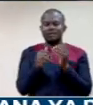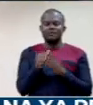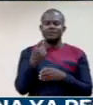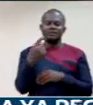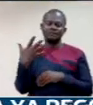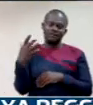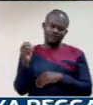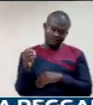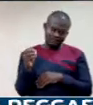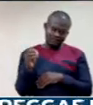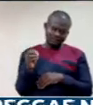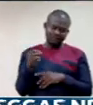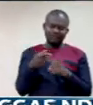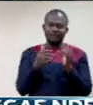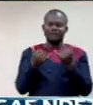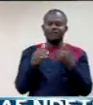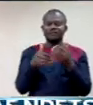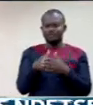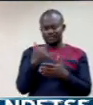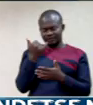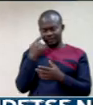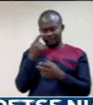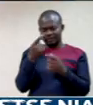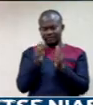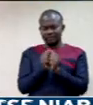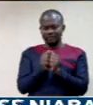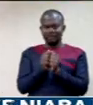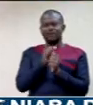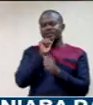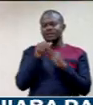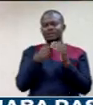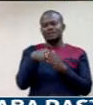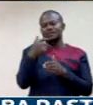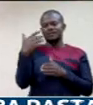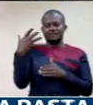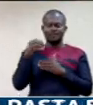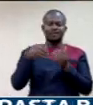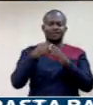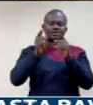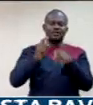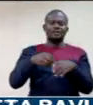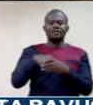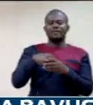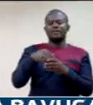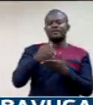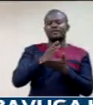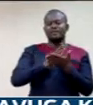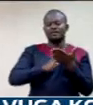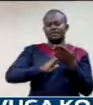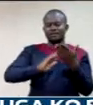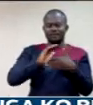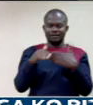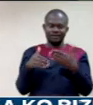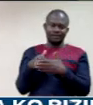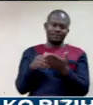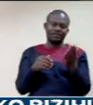nk'iryitanu. Ariko ubu ngubu urebye ntabwo iryitanu haza nka kimwe cya kabiri. Hari igihe rubaho